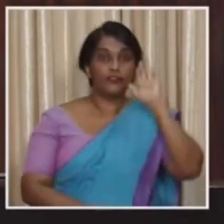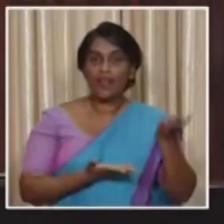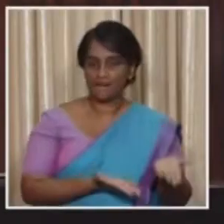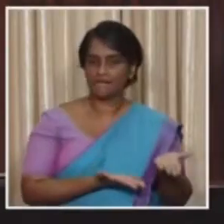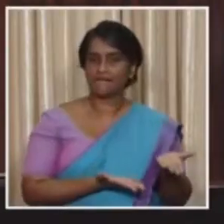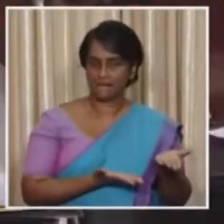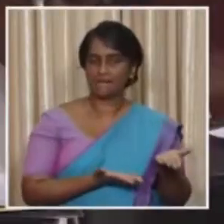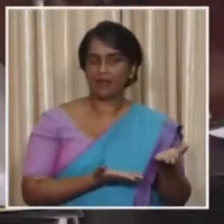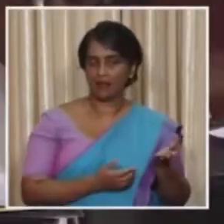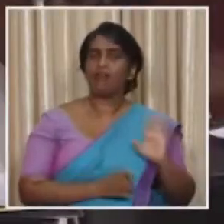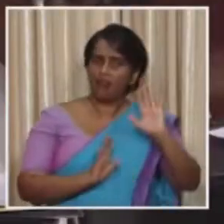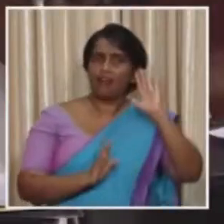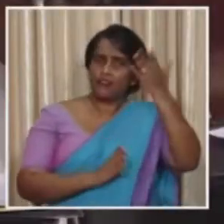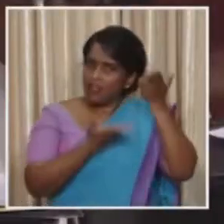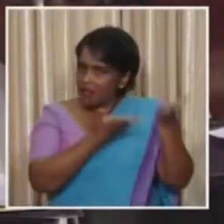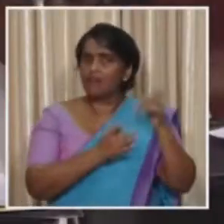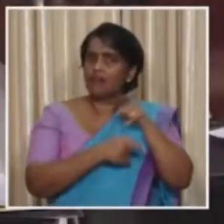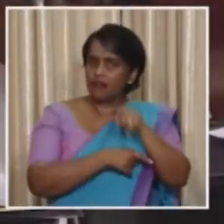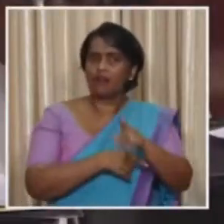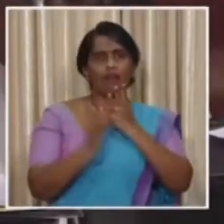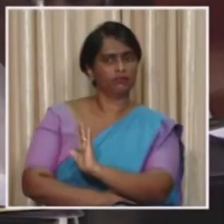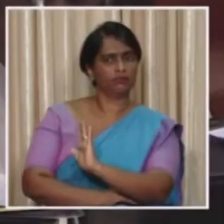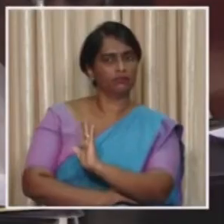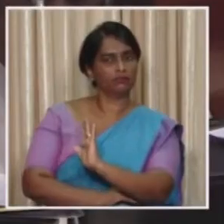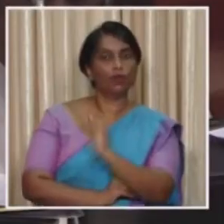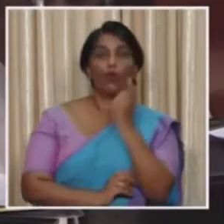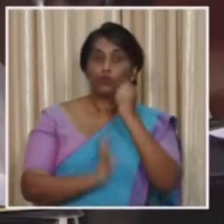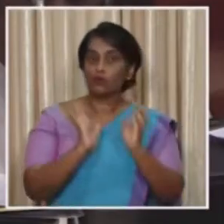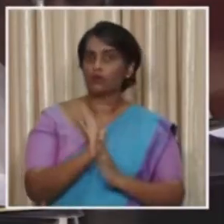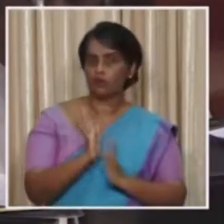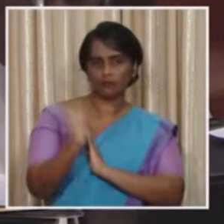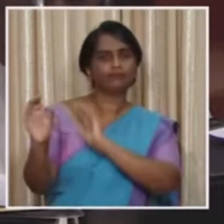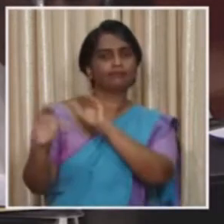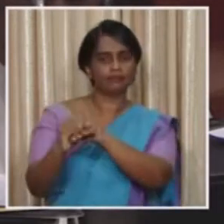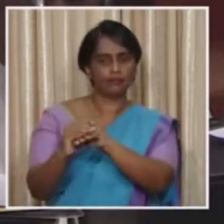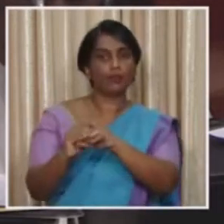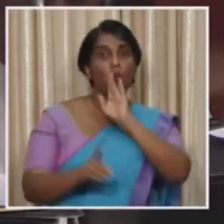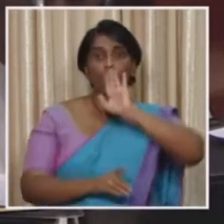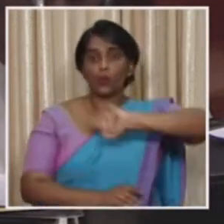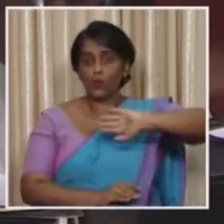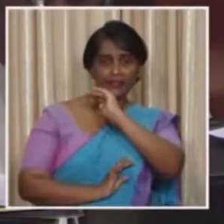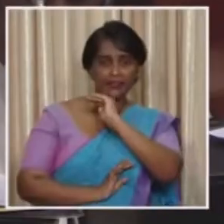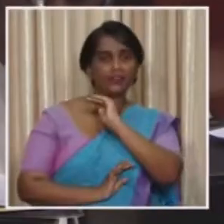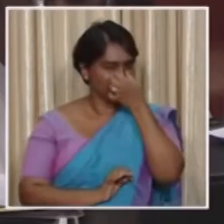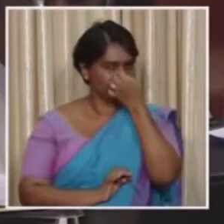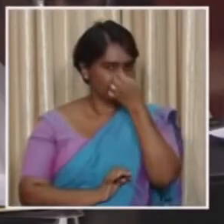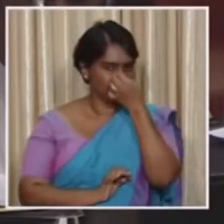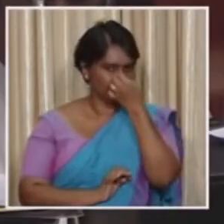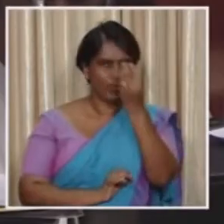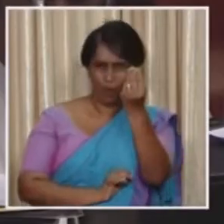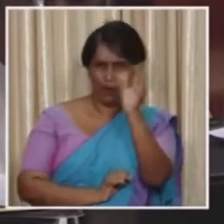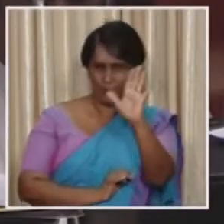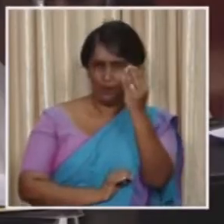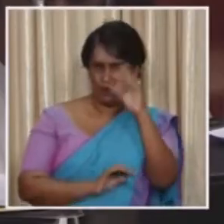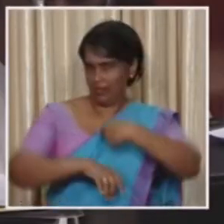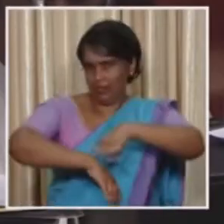තියෙනවා කියලානේ. මේ විශේෂ තැනක් තියෙන නිසා තමයි එතුමාට අයිතිය තියෙන්නේ. මුදල් කාර්ය සභාවට සහභාගී එතුමාට ආරාධනාවක් ලැබුණා. හිම ඉන්වයිට්. එතකොට මට විනාඩියක් දෙන්න